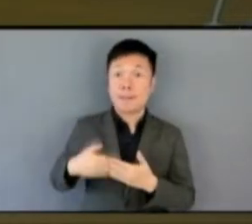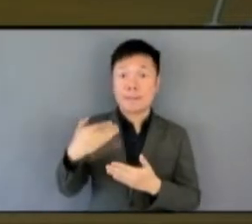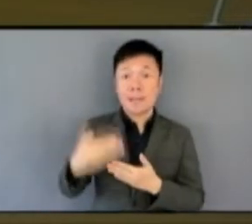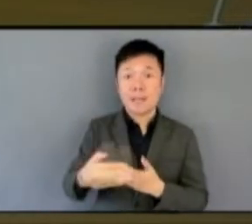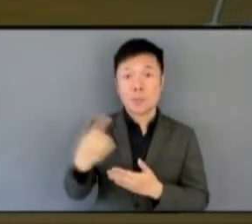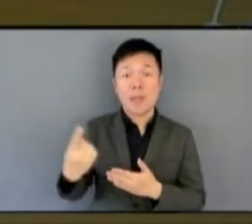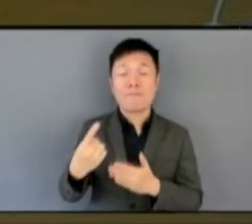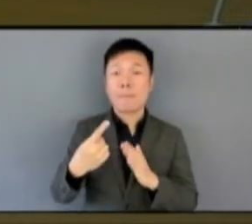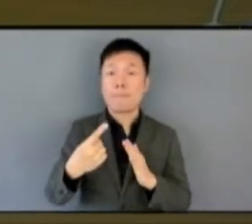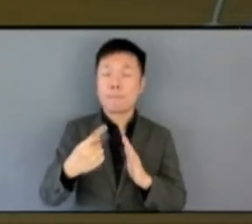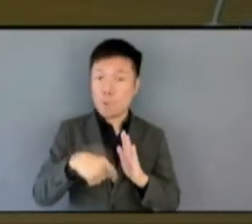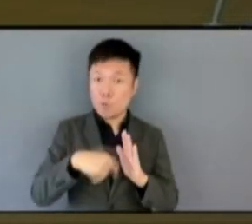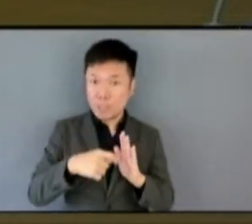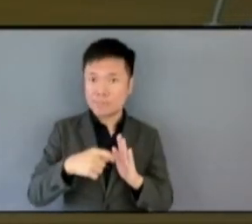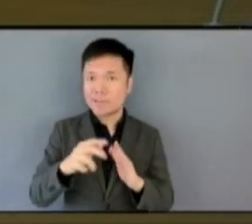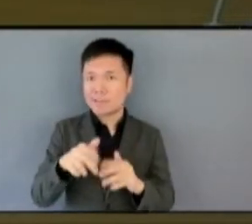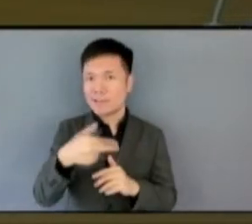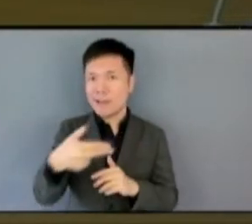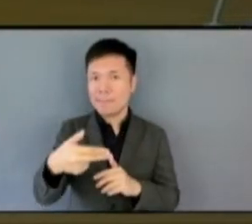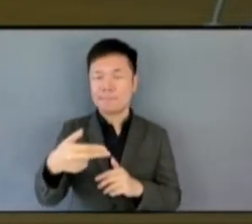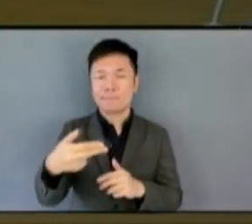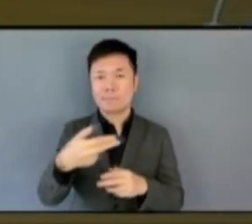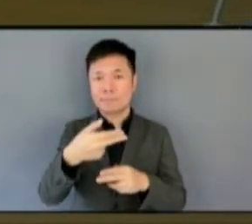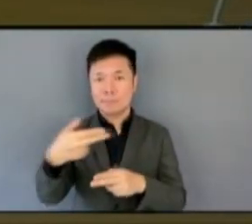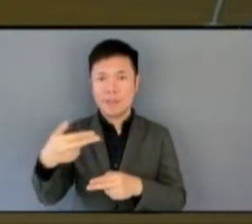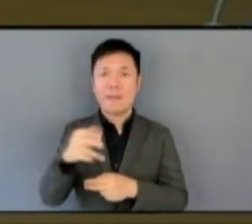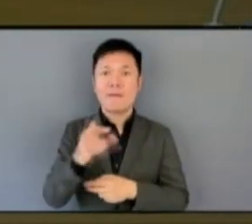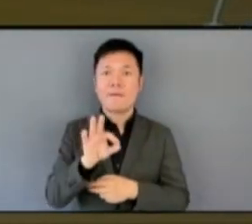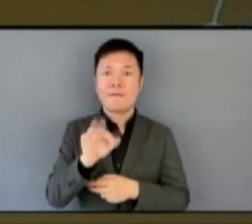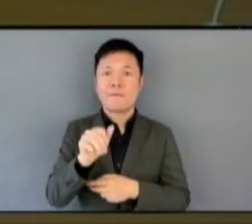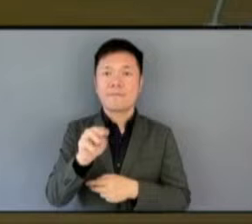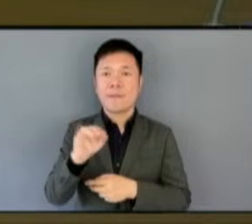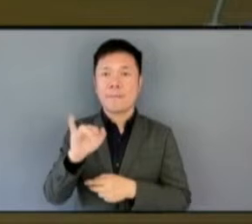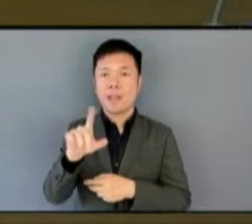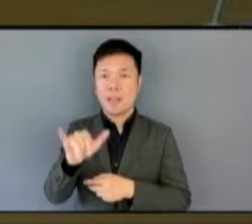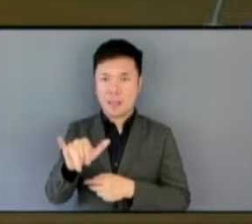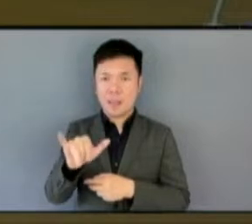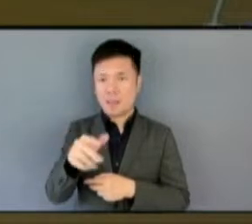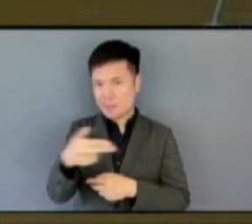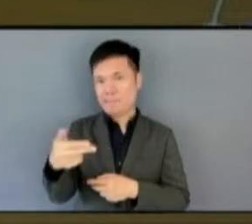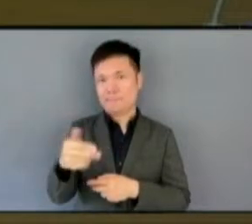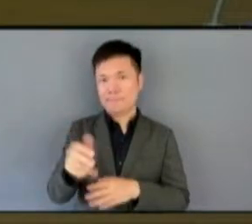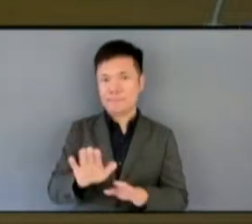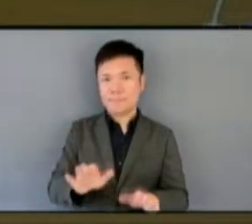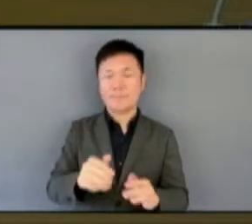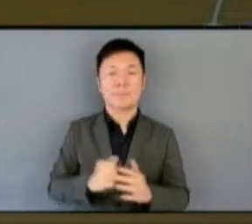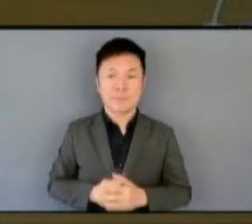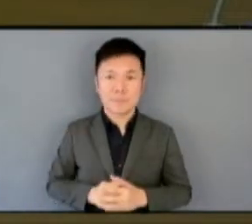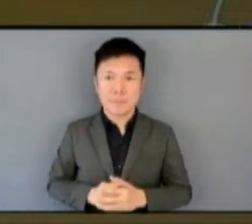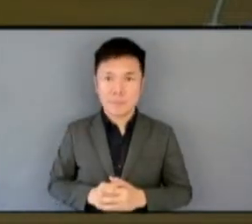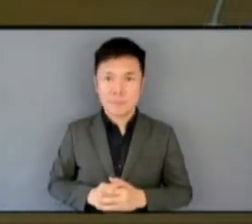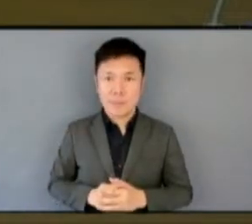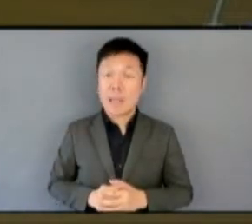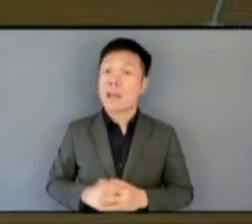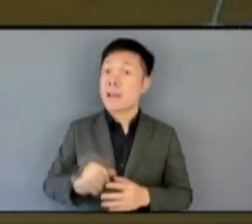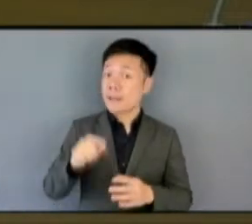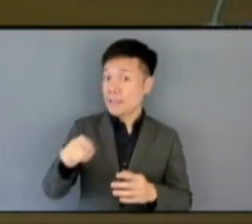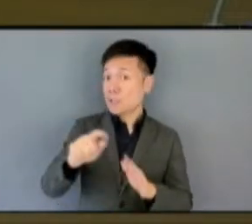Планируется, что новый национальный проект будет предусматривать мероприятия, обеспечивающие в том числе